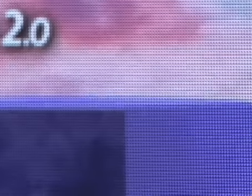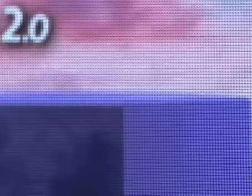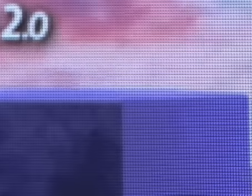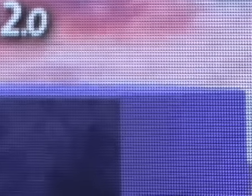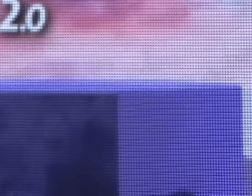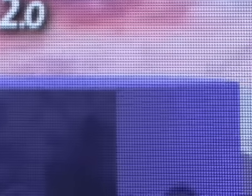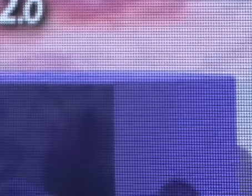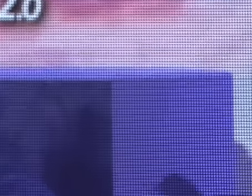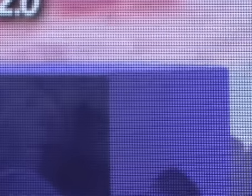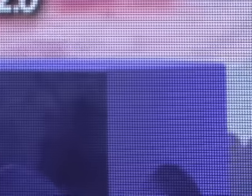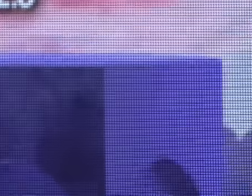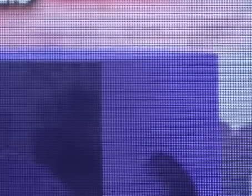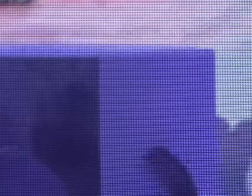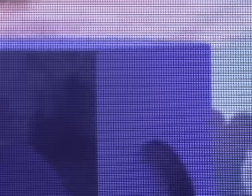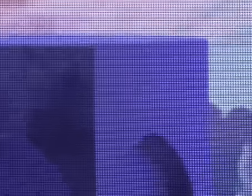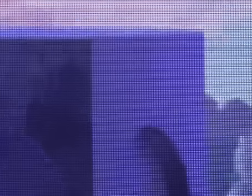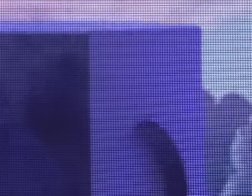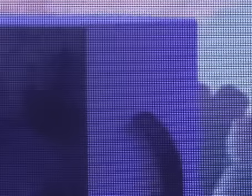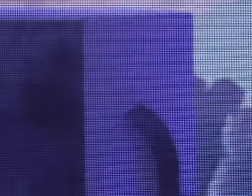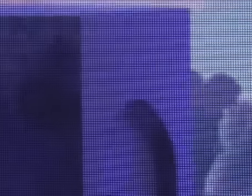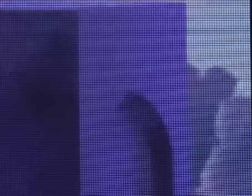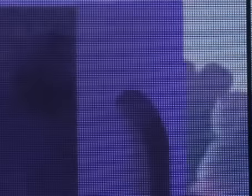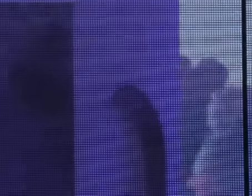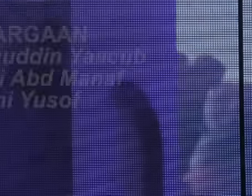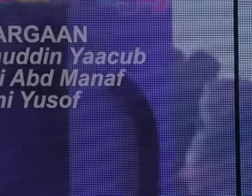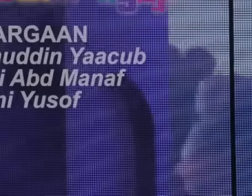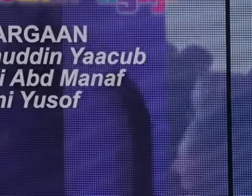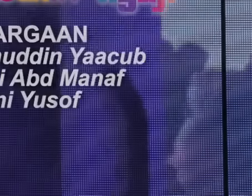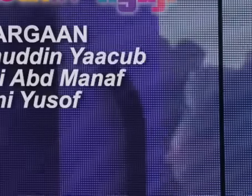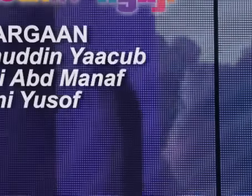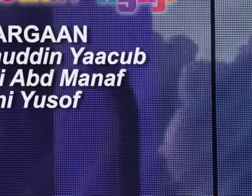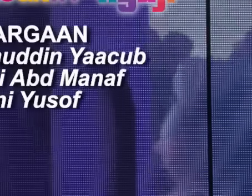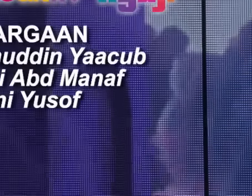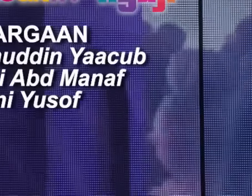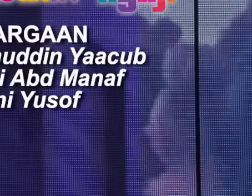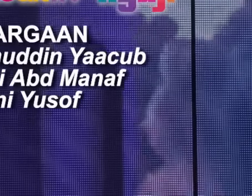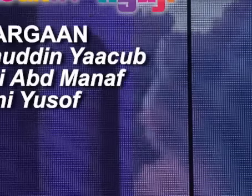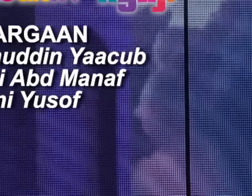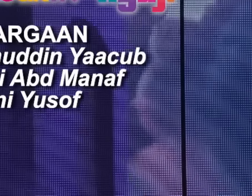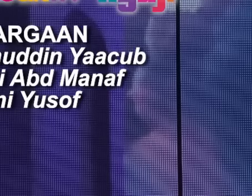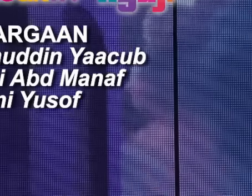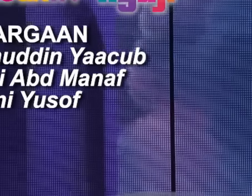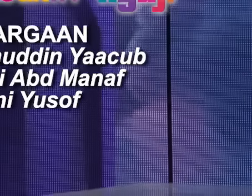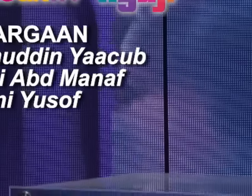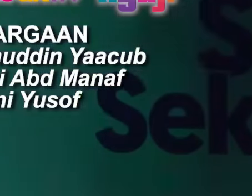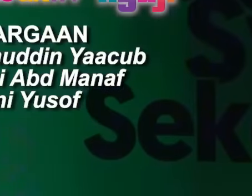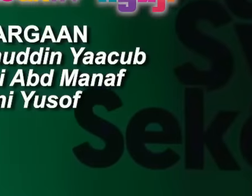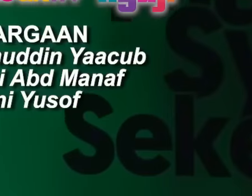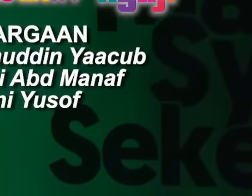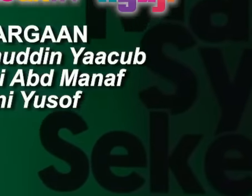imaman wa nuran wa hudan wa